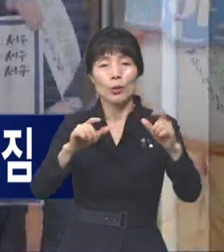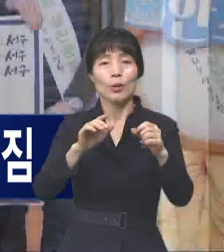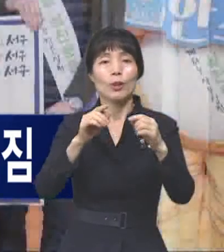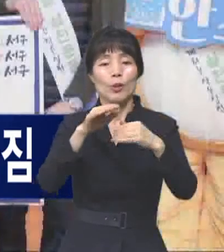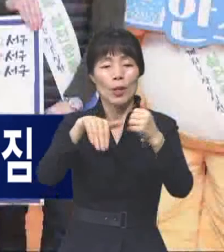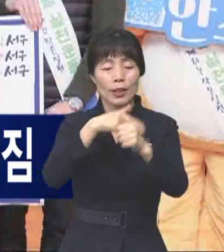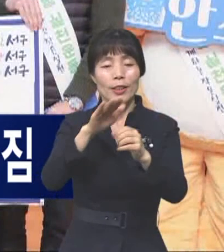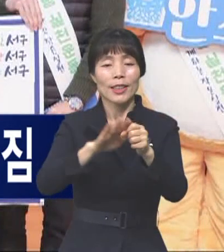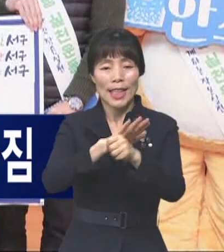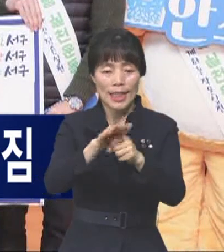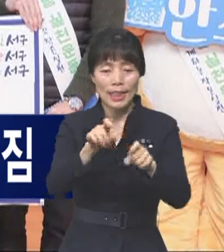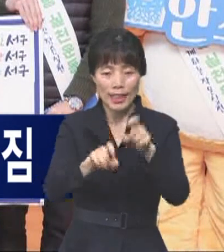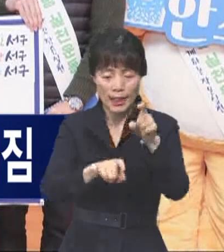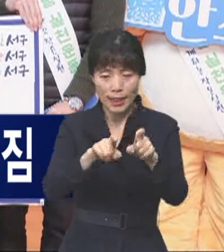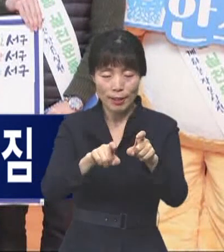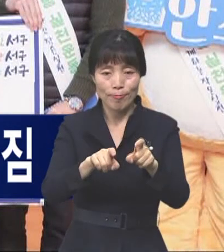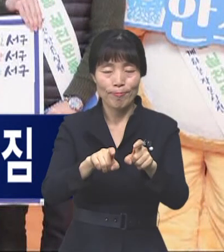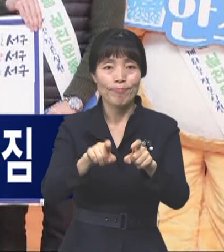실천운동을 다짐했습니다.